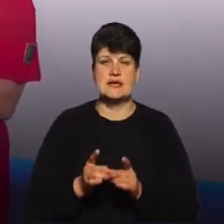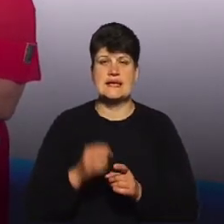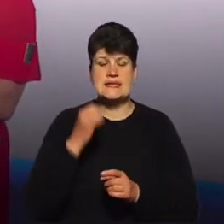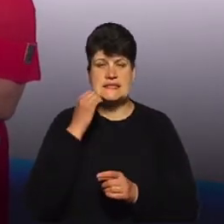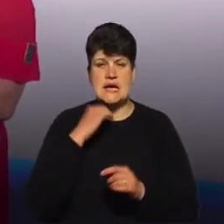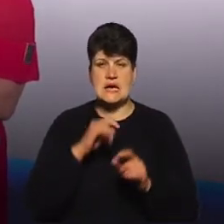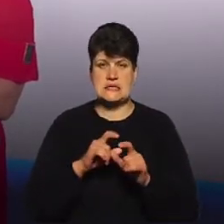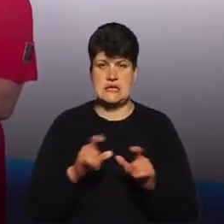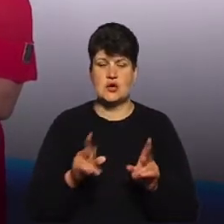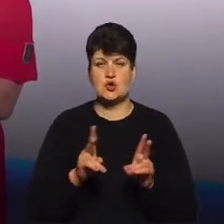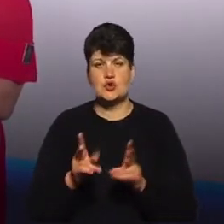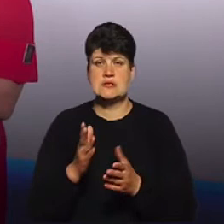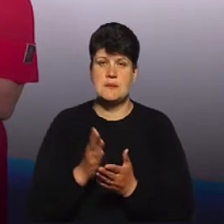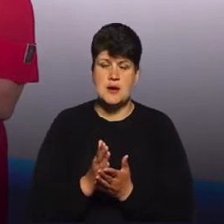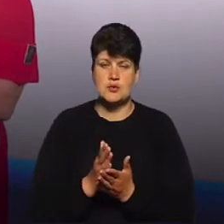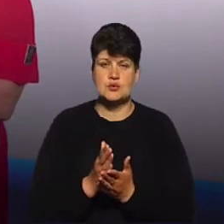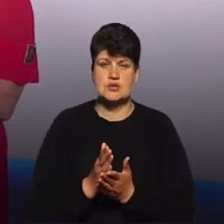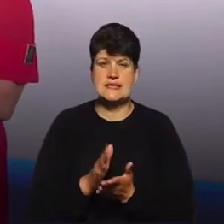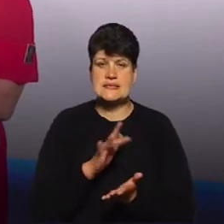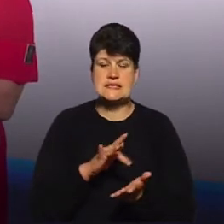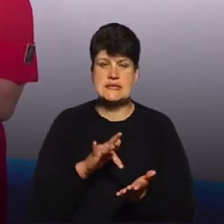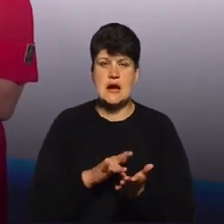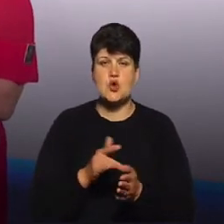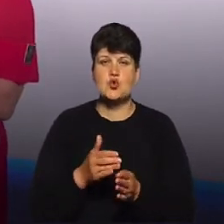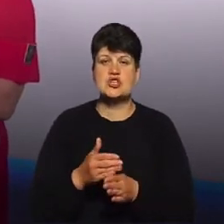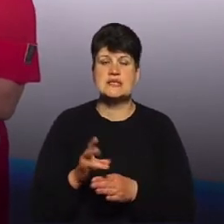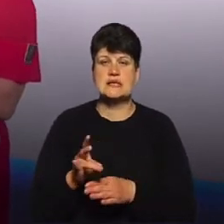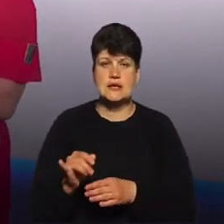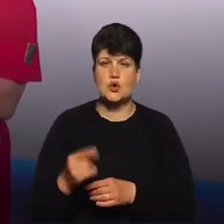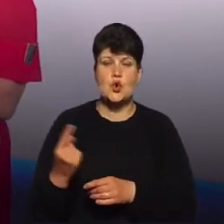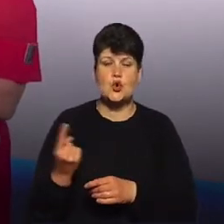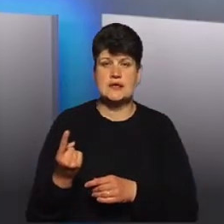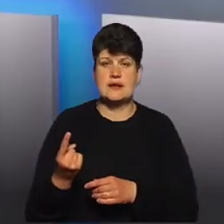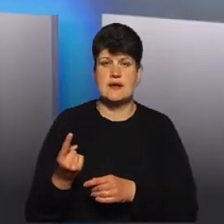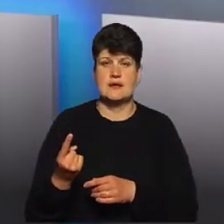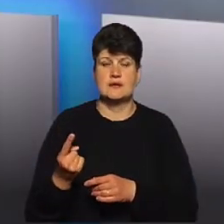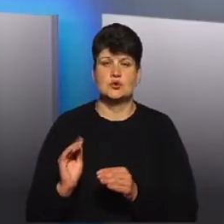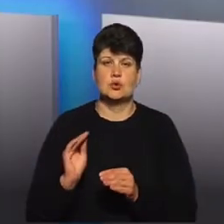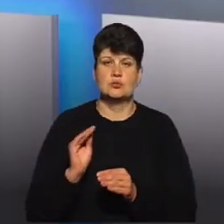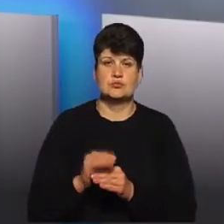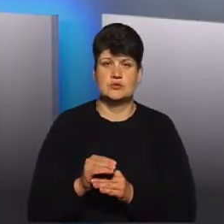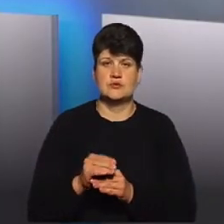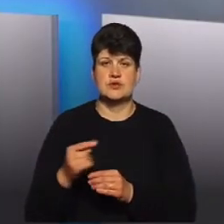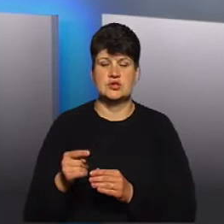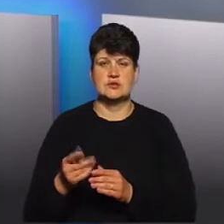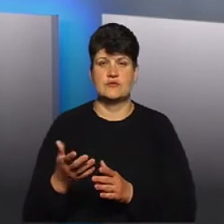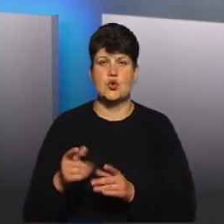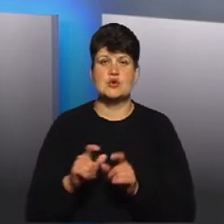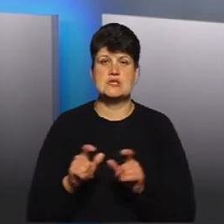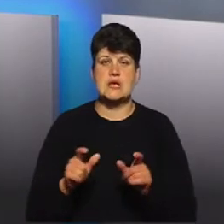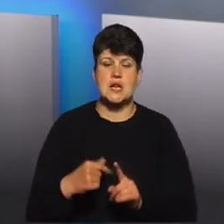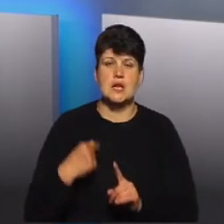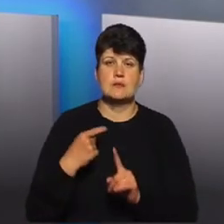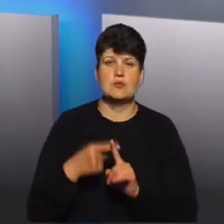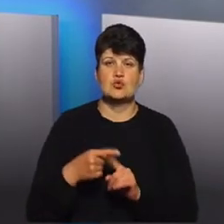маючи центральну частину і одне крило, добудував собі інше крило. І вже в нього вийшов там заклад плюс 20-30